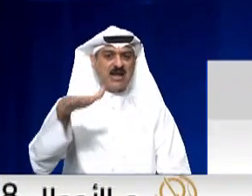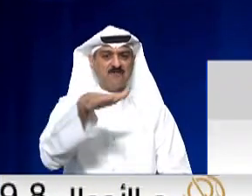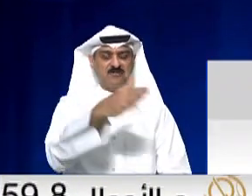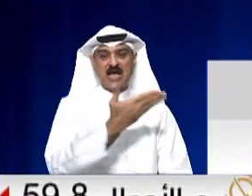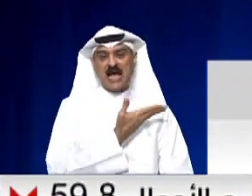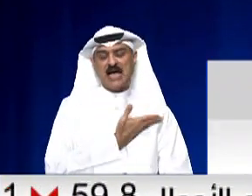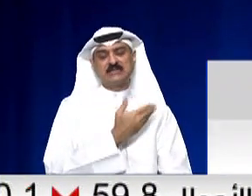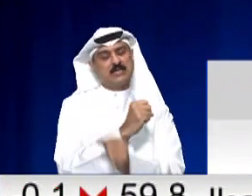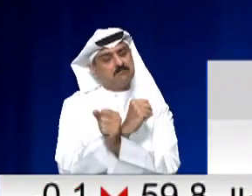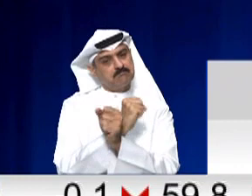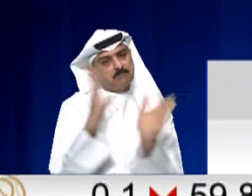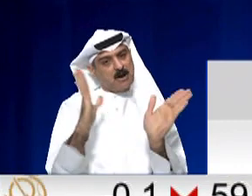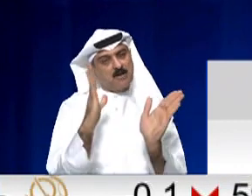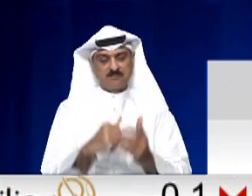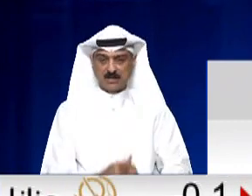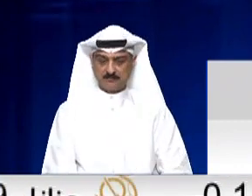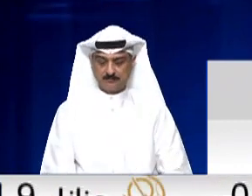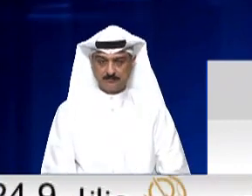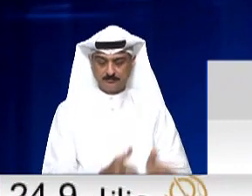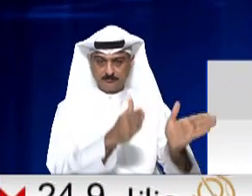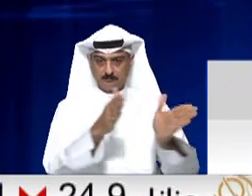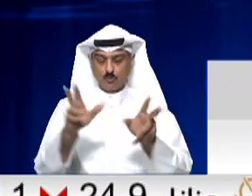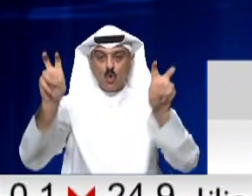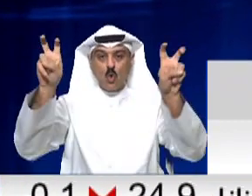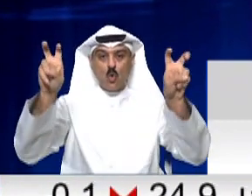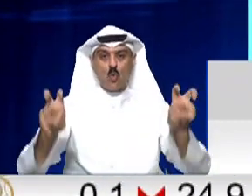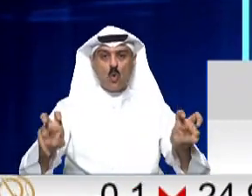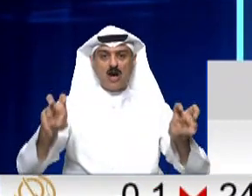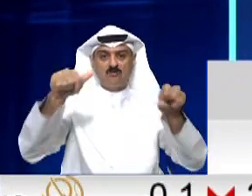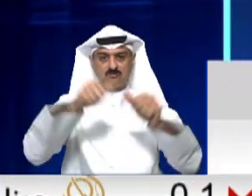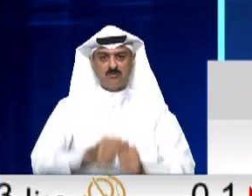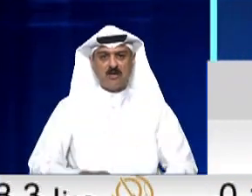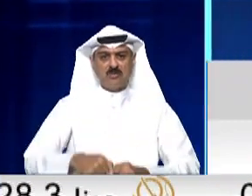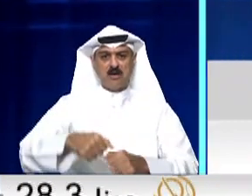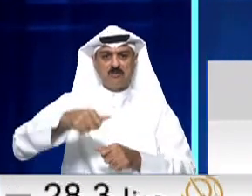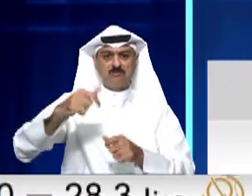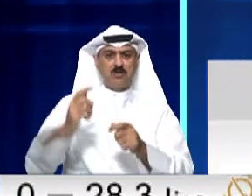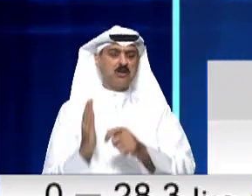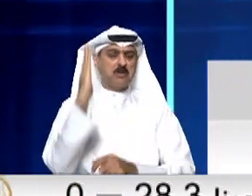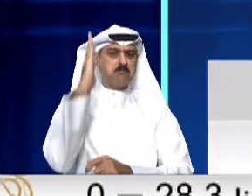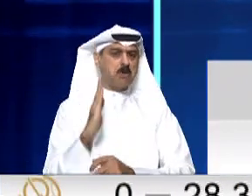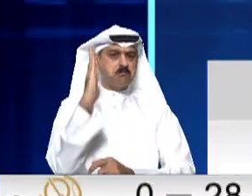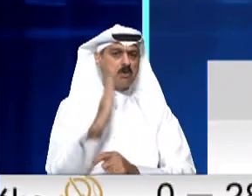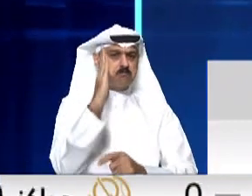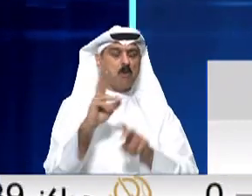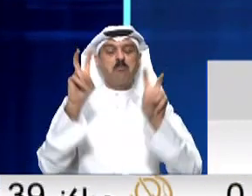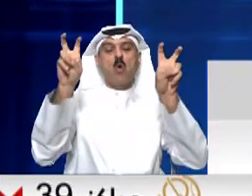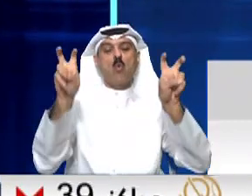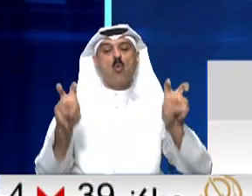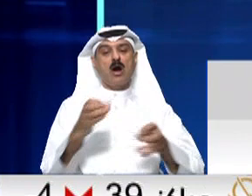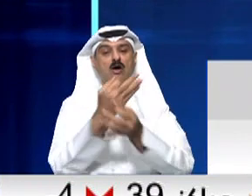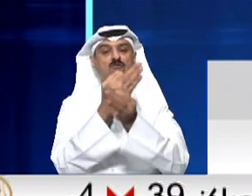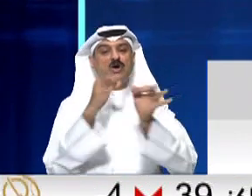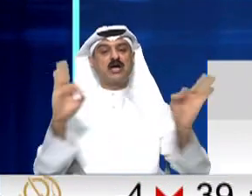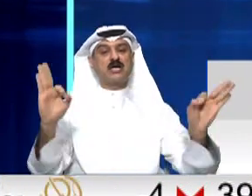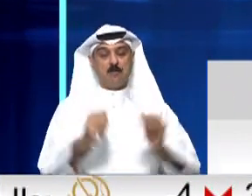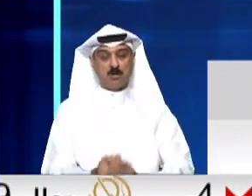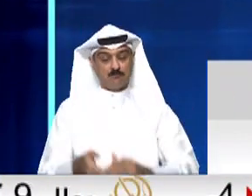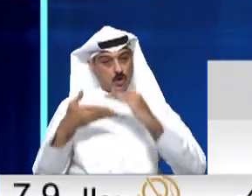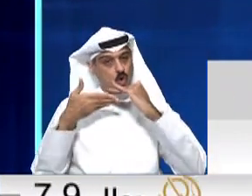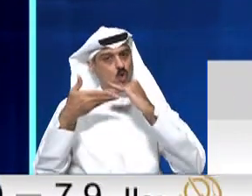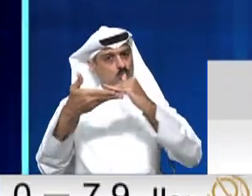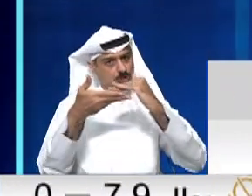غزه اضافه الى وقف مؤقت لاطلاق النار وسماح بدخول القوافل الانسانيه المحمله بالمساعدات